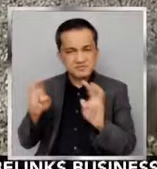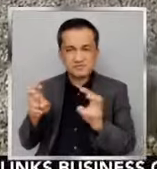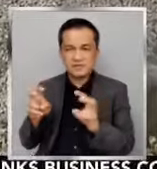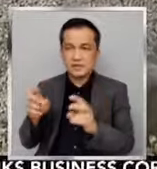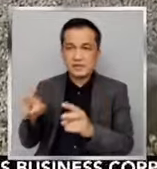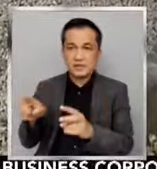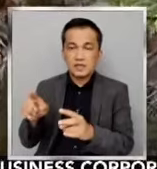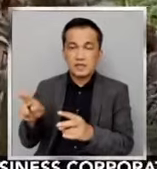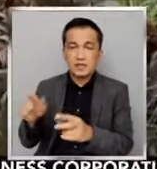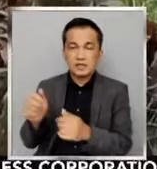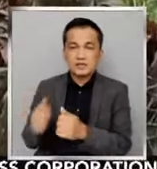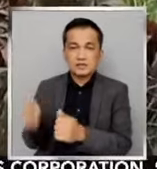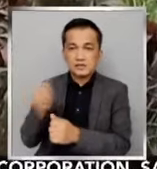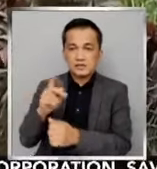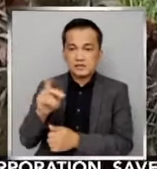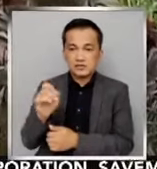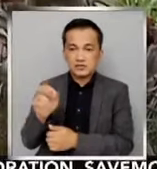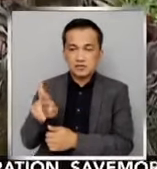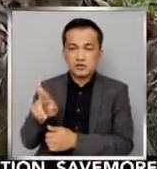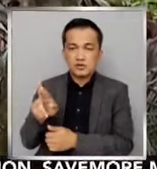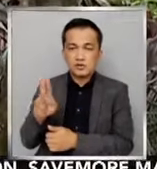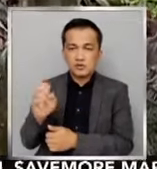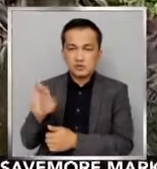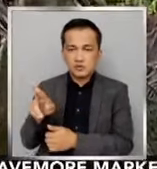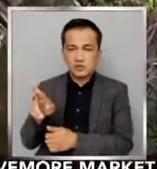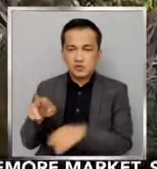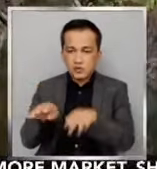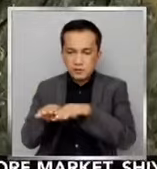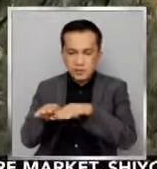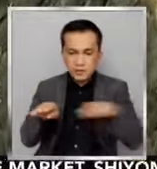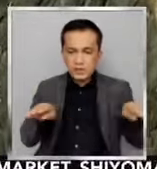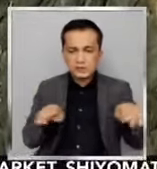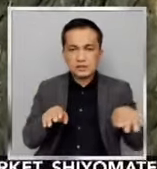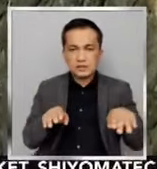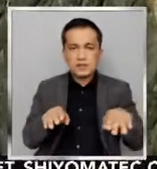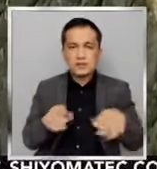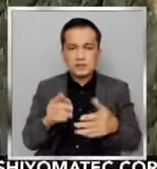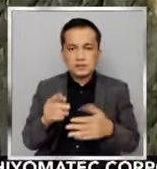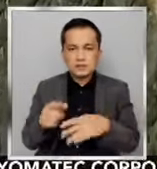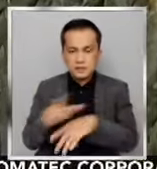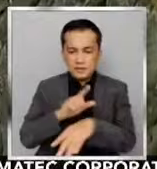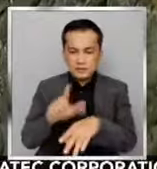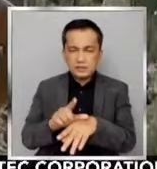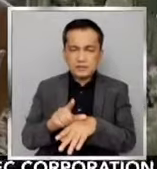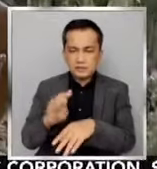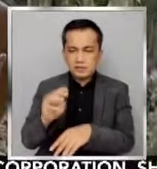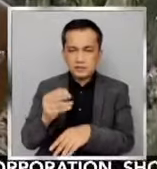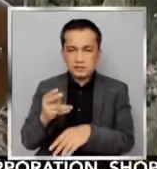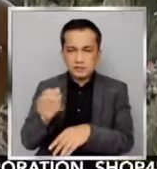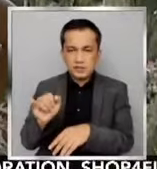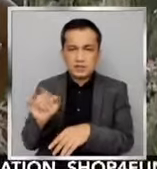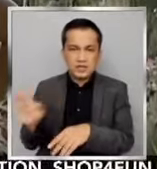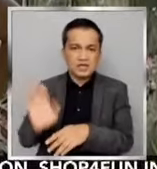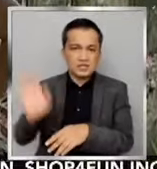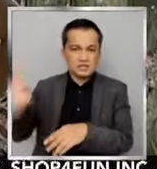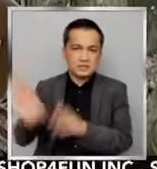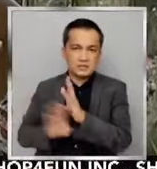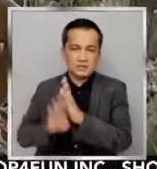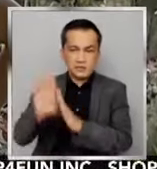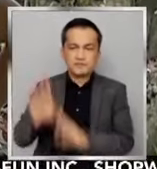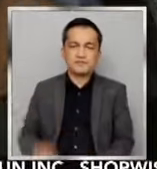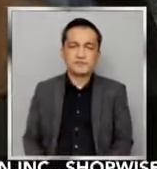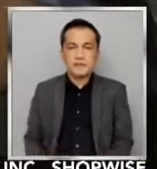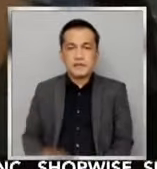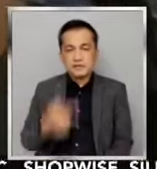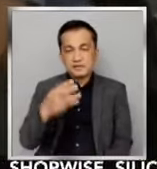acting director ng Bucor na patag lang umanong bahagi ng Masungi ang ide-develop nila. Para sa GMA Integrated News,